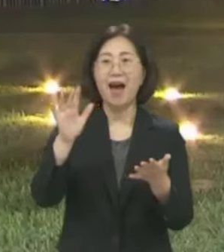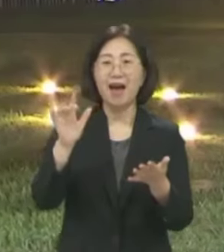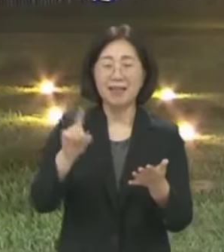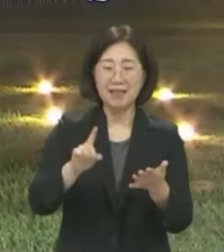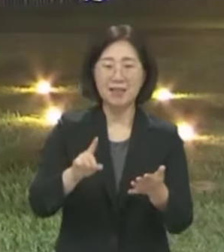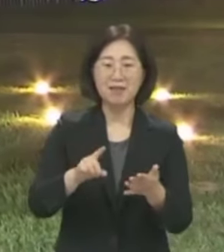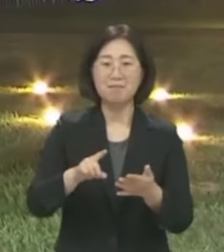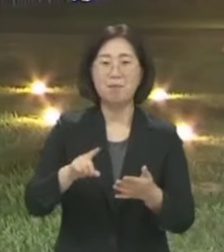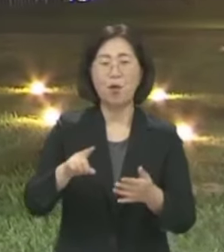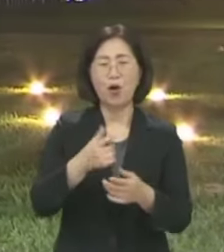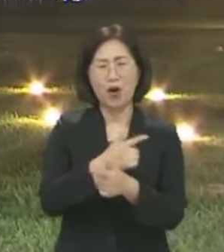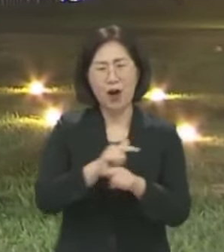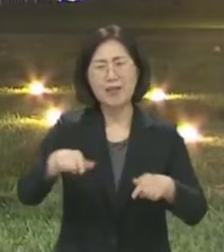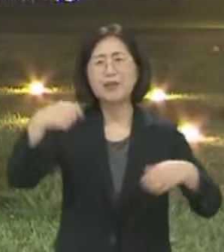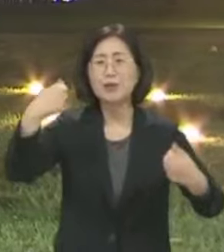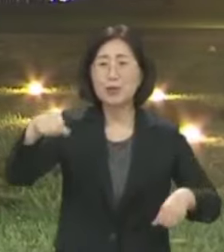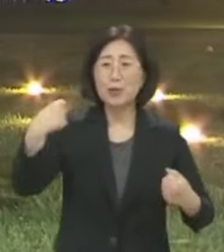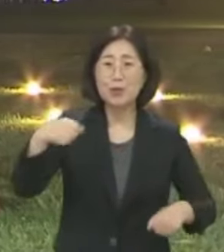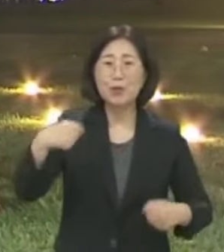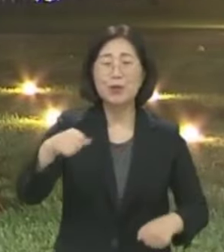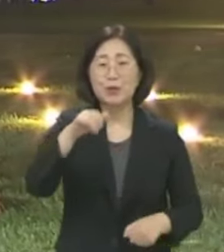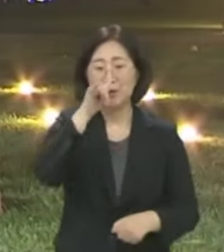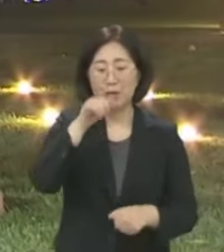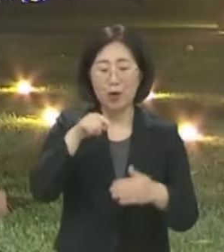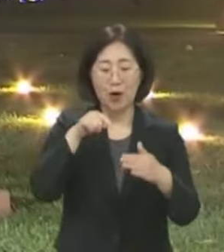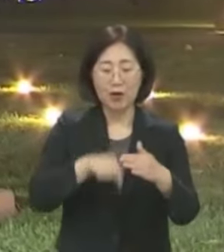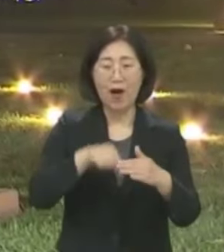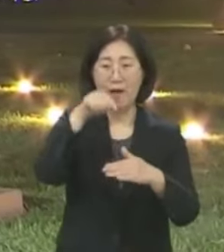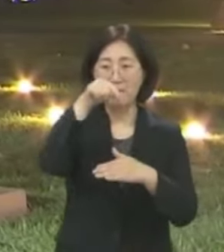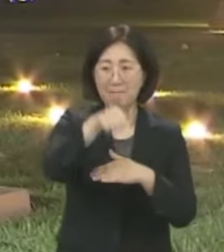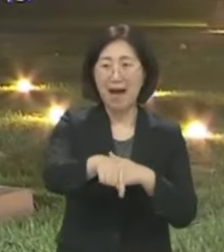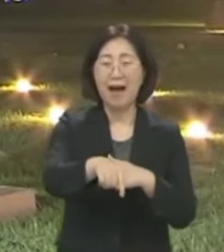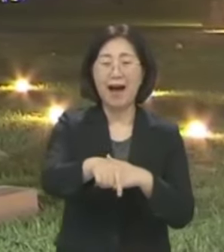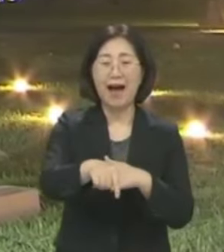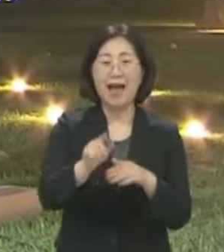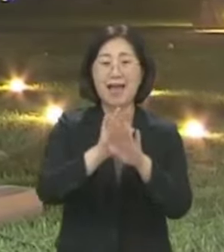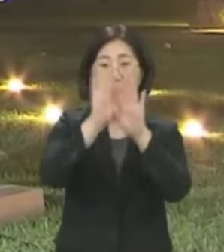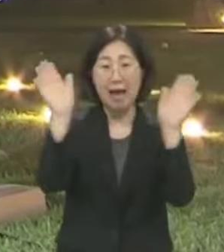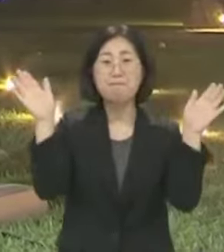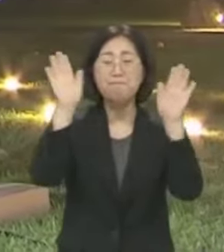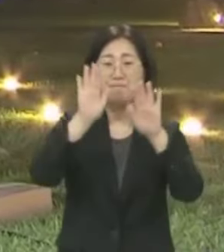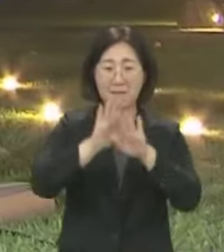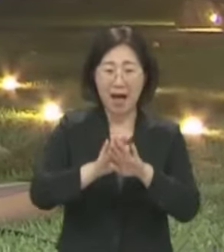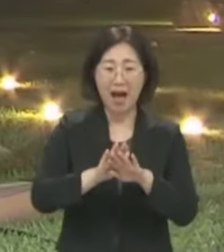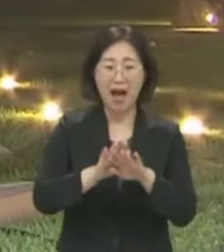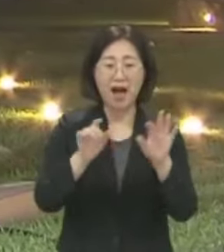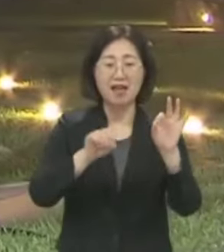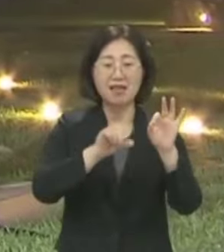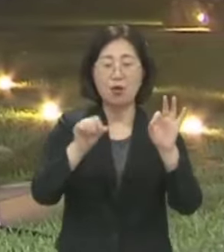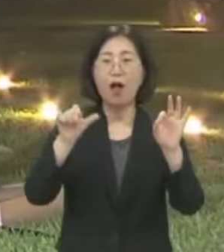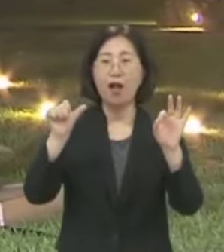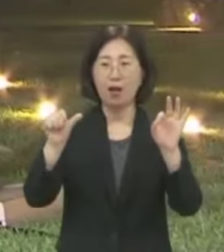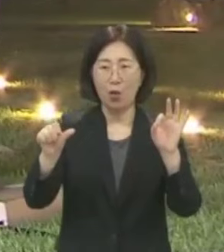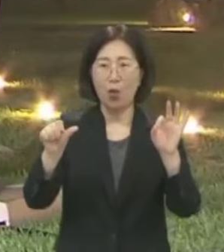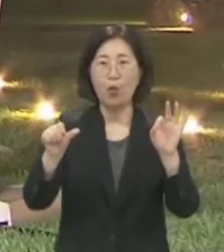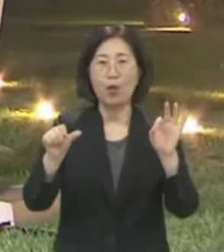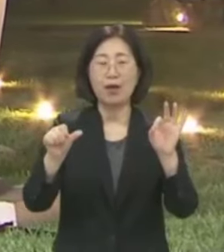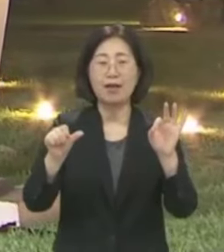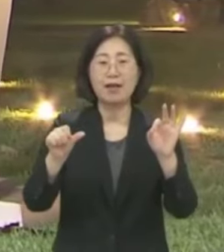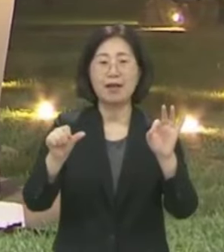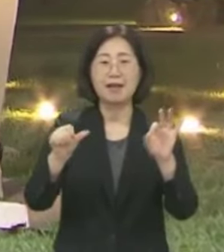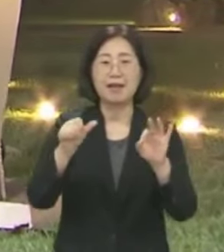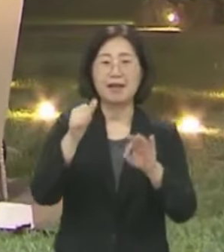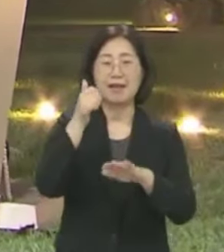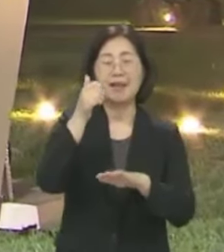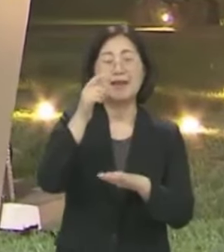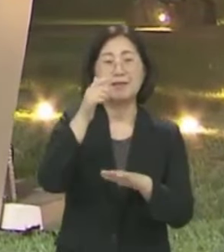있겠고 버블쇼도 할 수 있겠고 말 그대로 성 안과 성 밖 낮과 밤. 10월 5일이면 이제 폐막식 하는 날인데요. 그날은 또